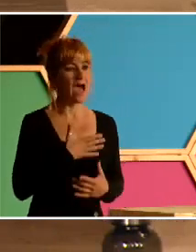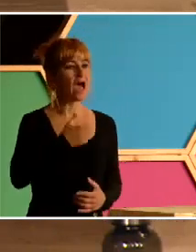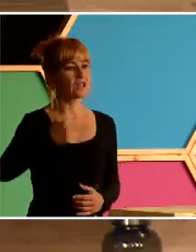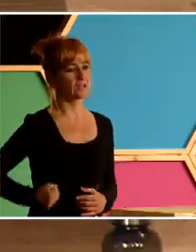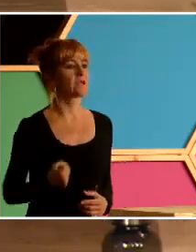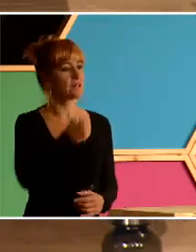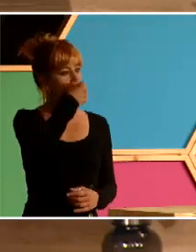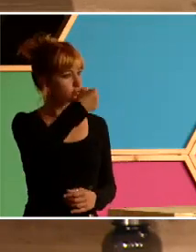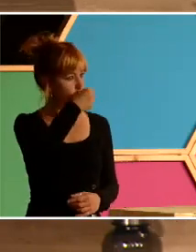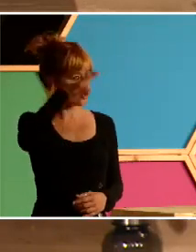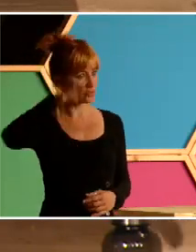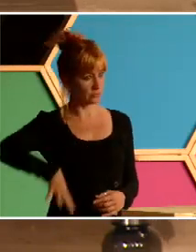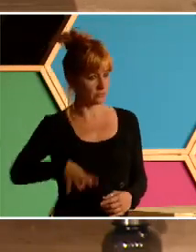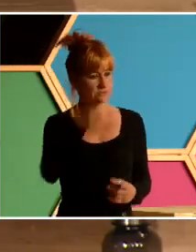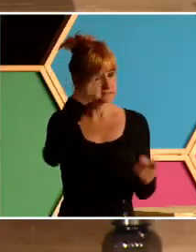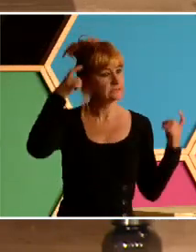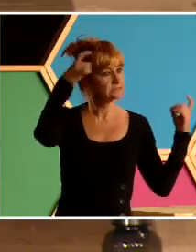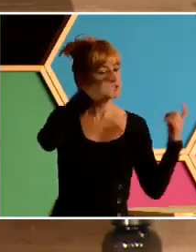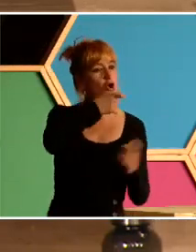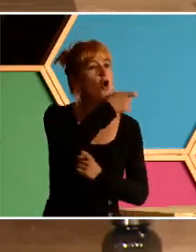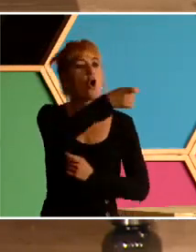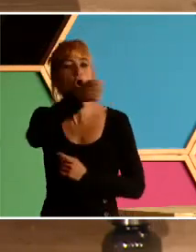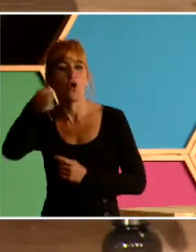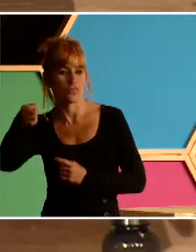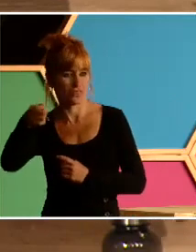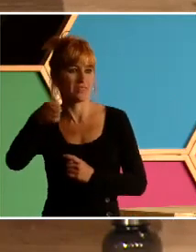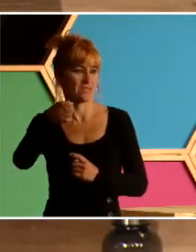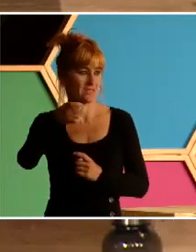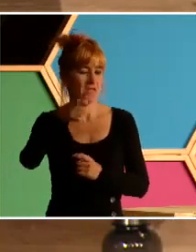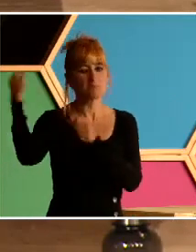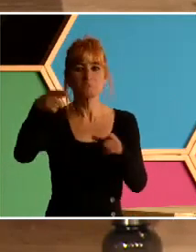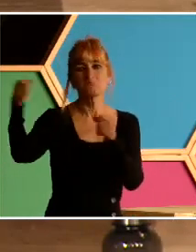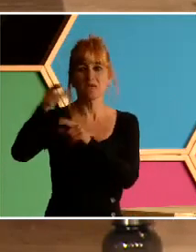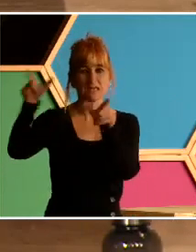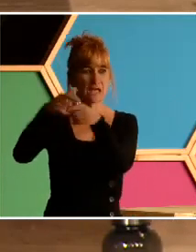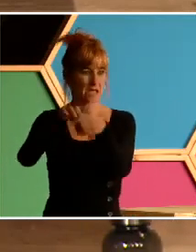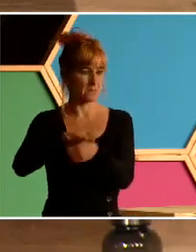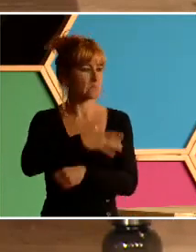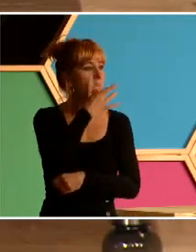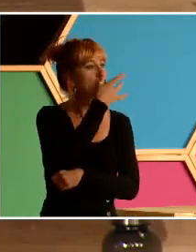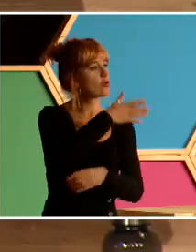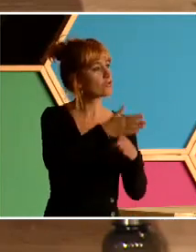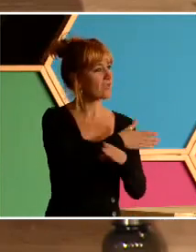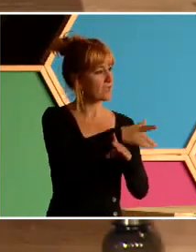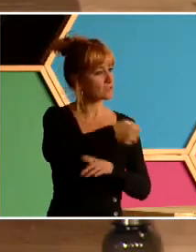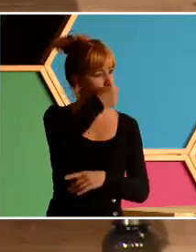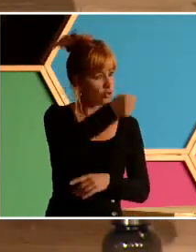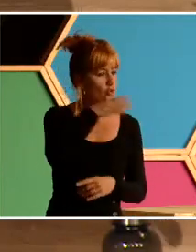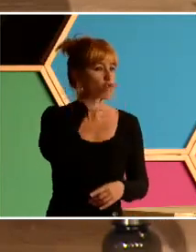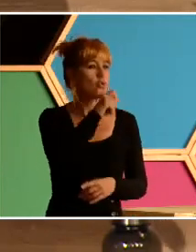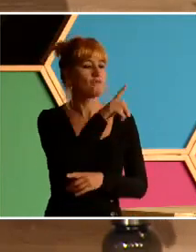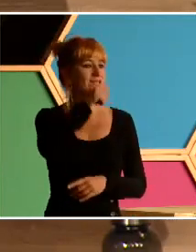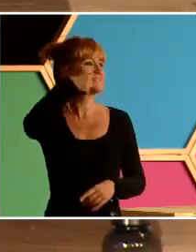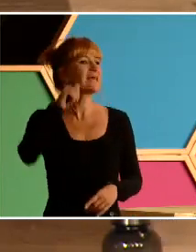que intenten atiar l'odi cap als emigrants, vergonya del govern del Partit Socialista, el govern de Pedro Sánchez, que ha